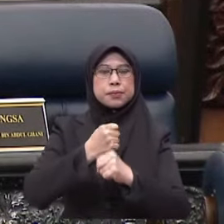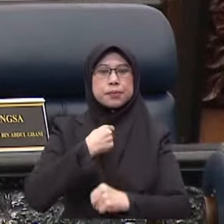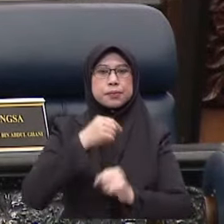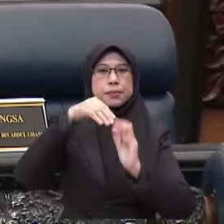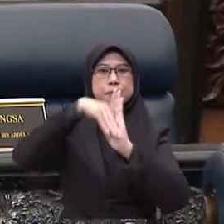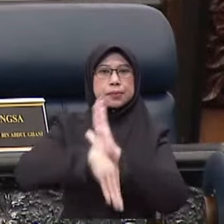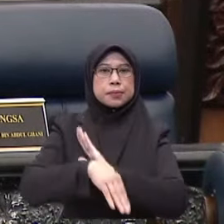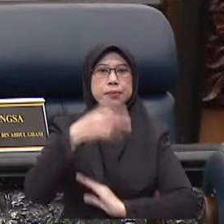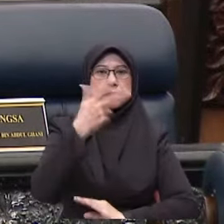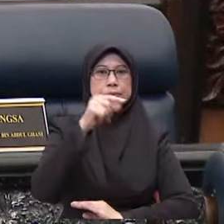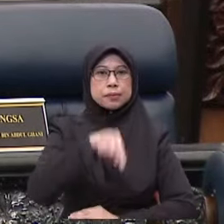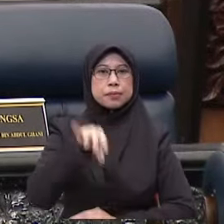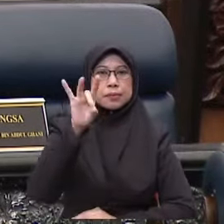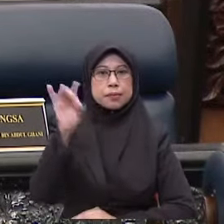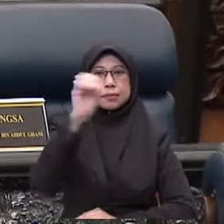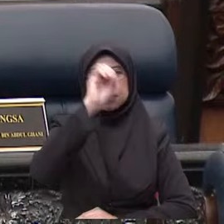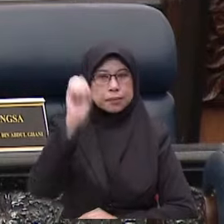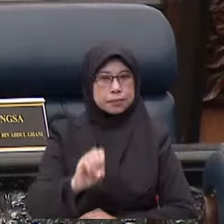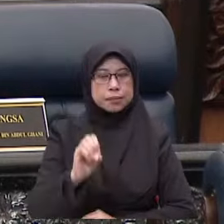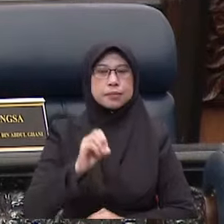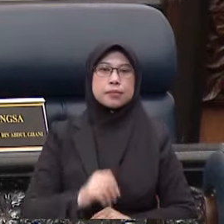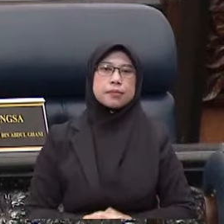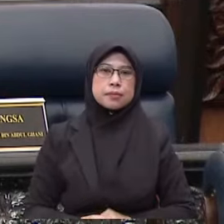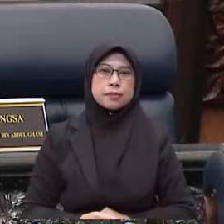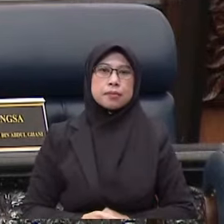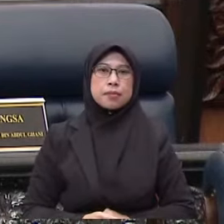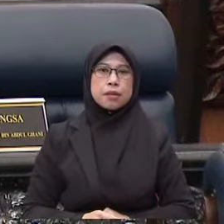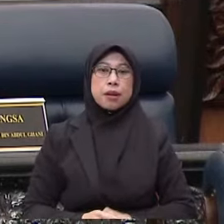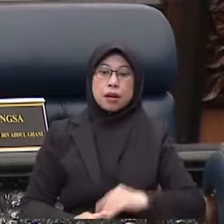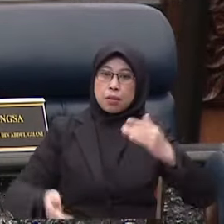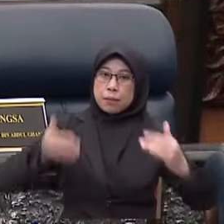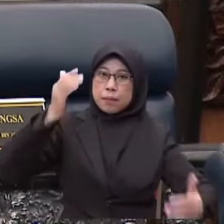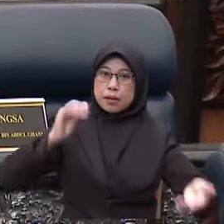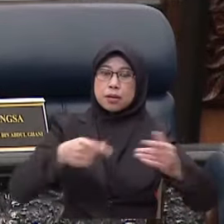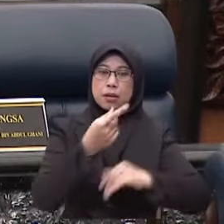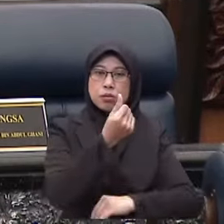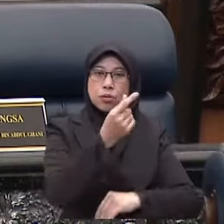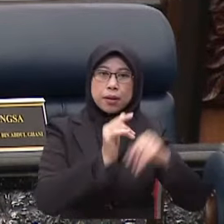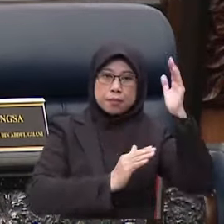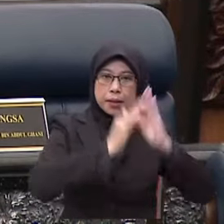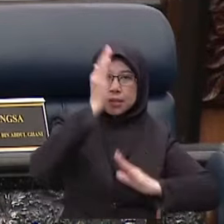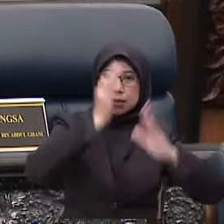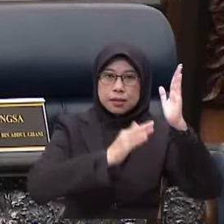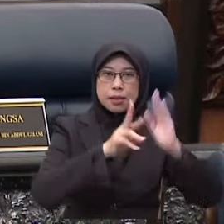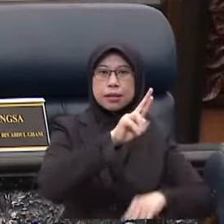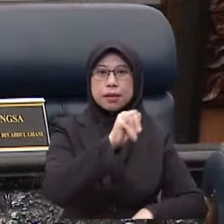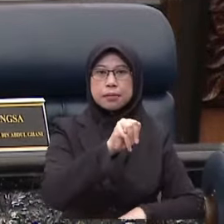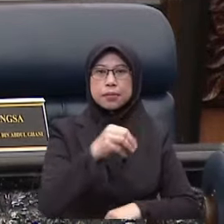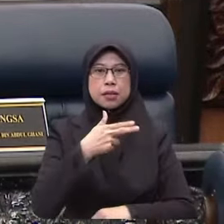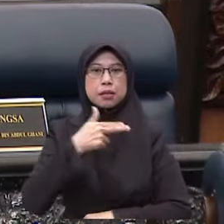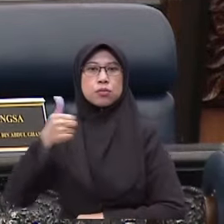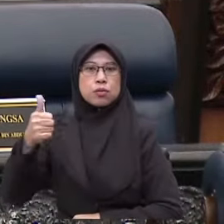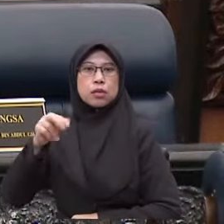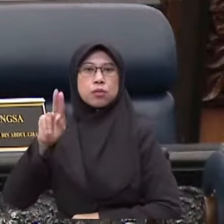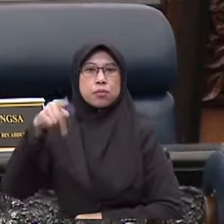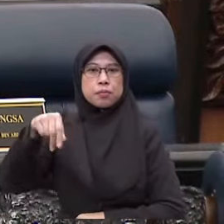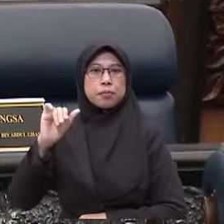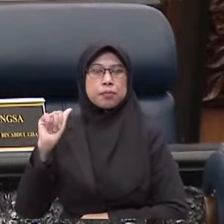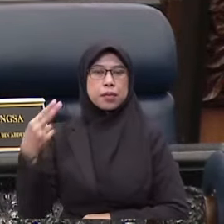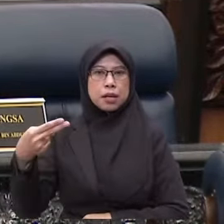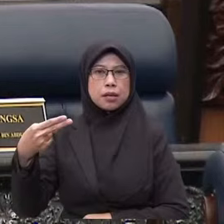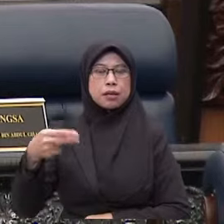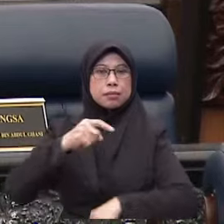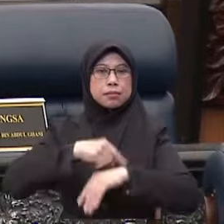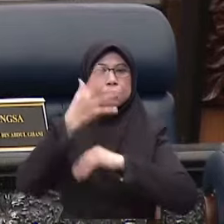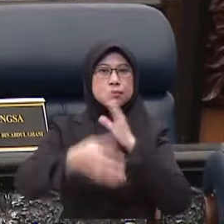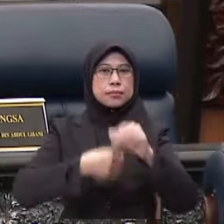menguncup 13.8% kalau kita banding duit kita dengan Indonesian Rupiah dalam